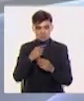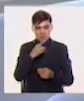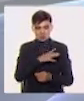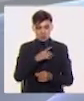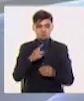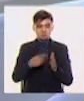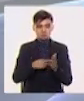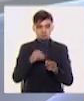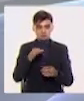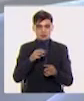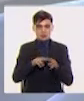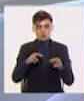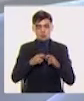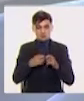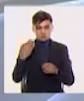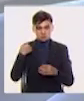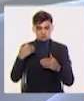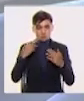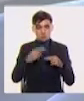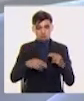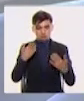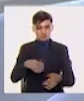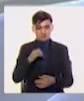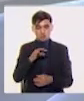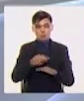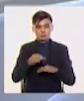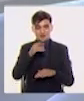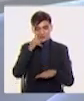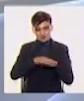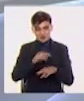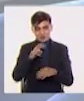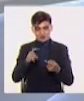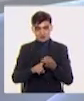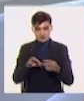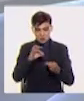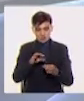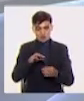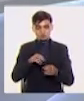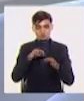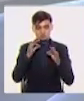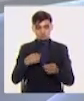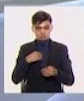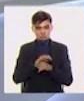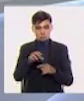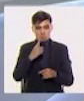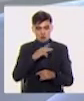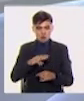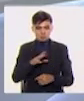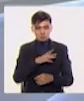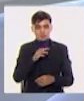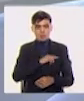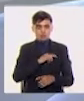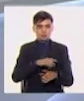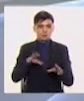дейін талқыланып жабылған дейді. Ал облыстық әкімдік коронавируспен күрес үшін тиісті миллиондар бөлінген деп, жедел жәрдем